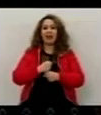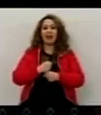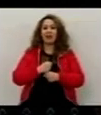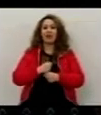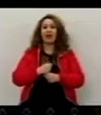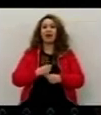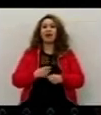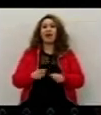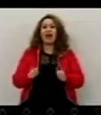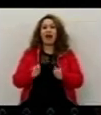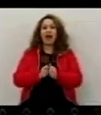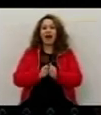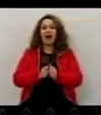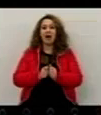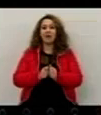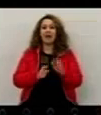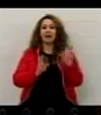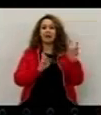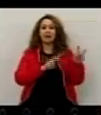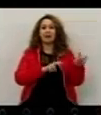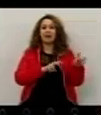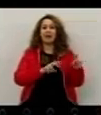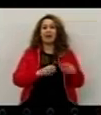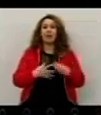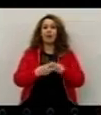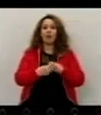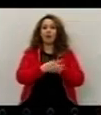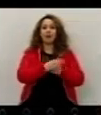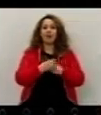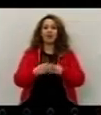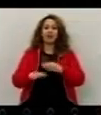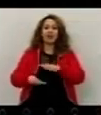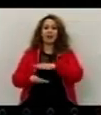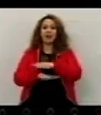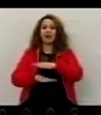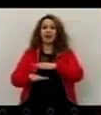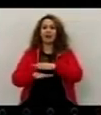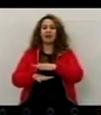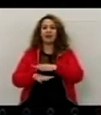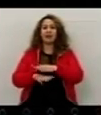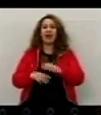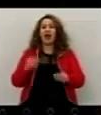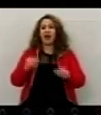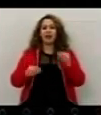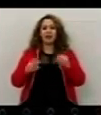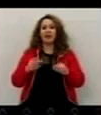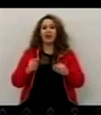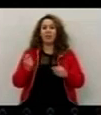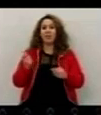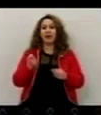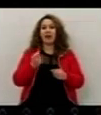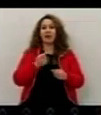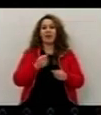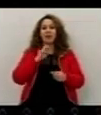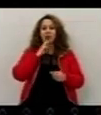إيجاد بدائل عن الواردات المنتجات الفلاحية القاعدية كالحليب، القمح، السكر وإلى آخره. تعزيز